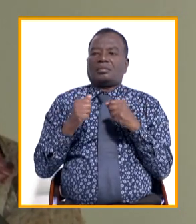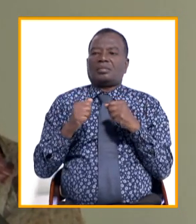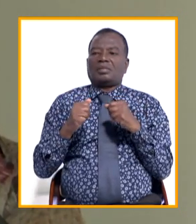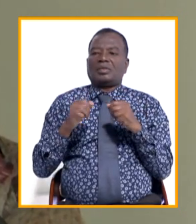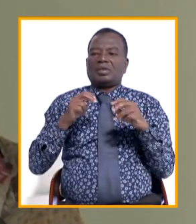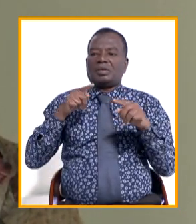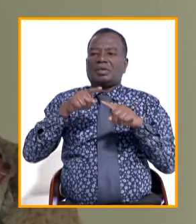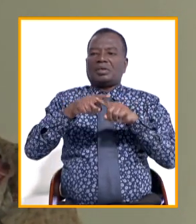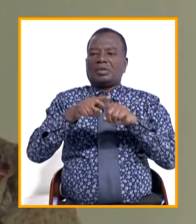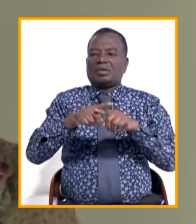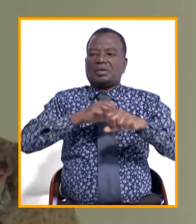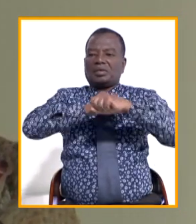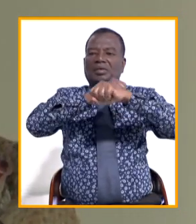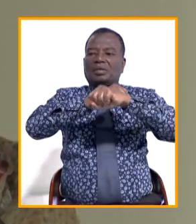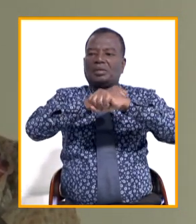défis sécuritaires.